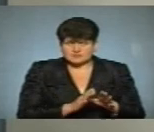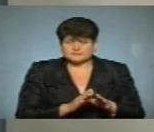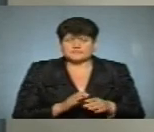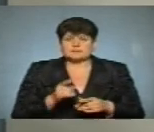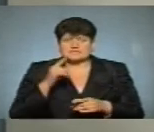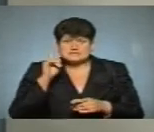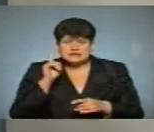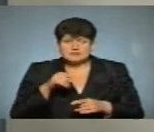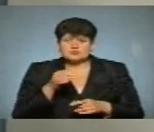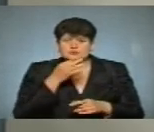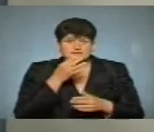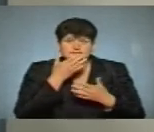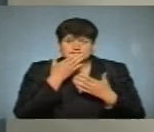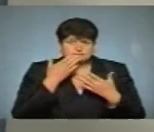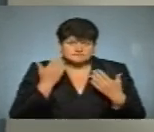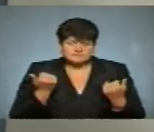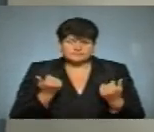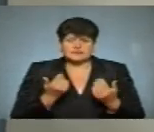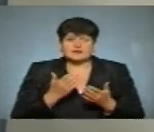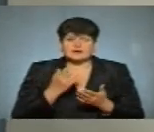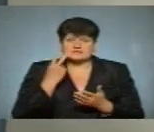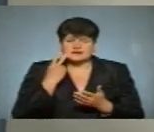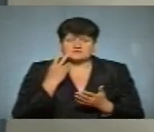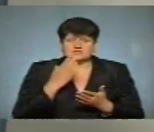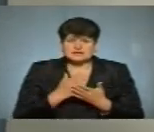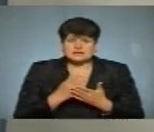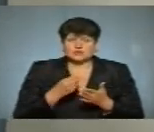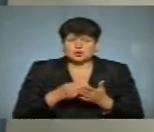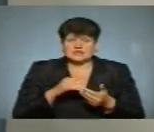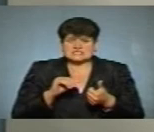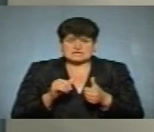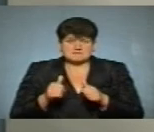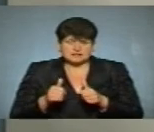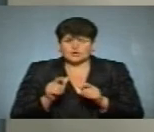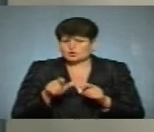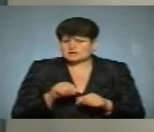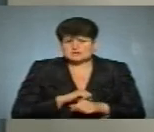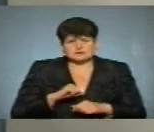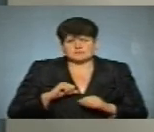що ліків ще ніхто не придумав, але є завжди дорогі замінники. Людина може самостійно їх